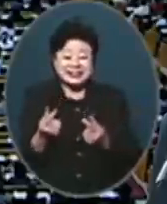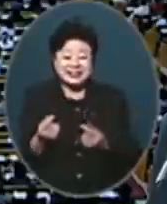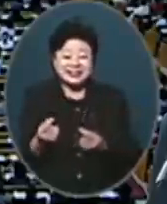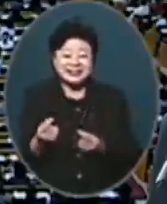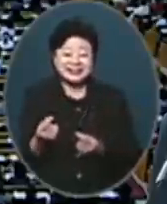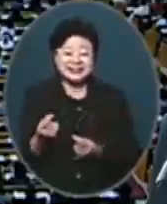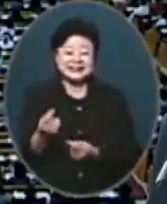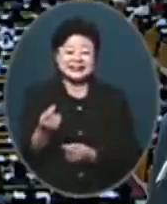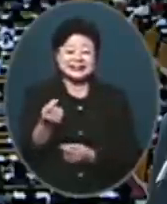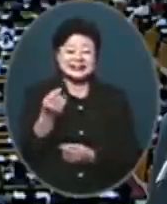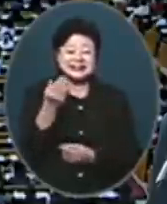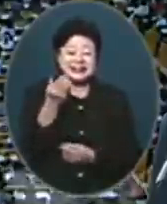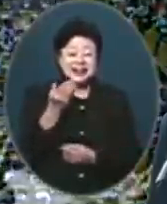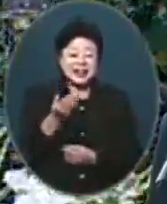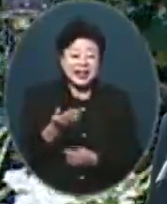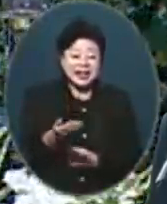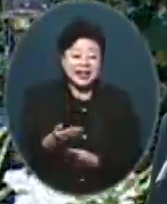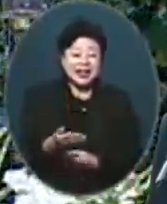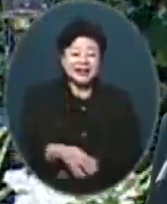같이